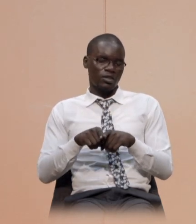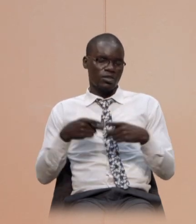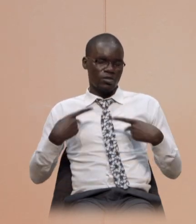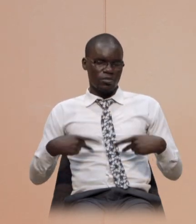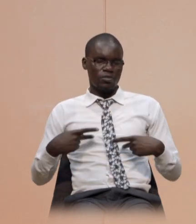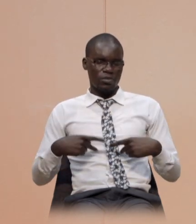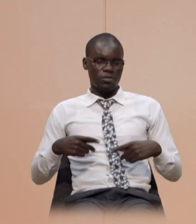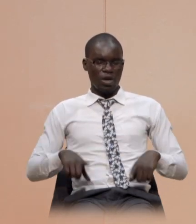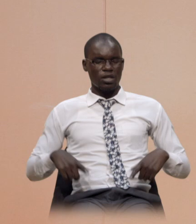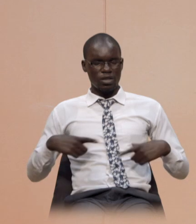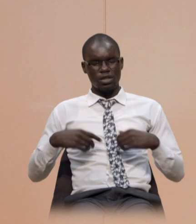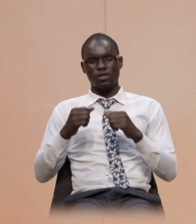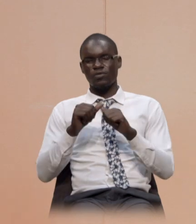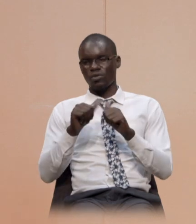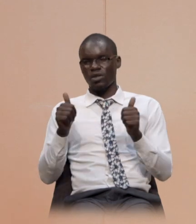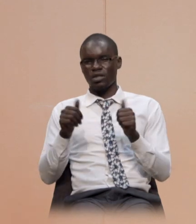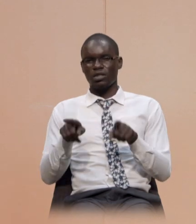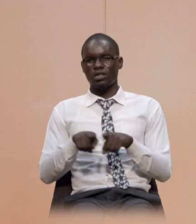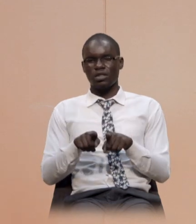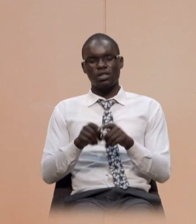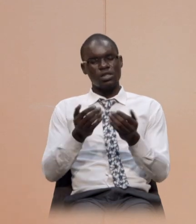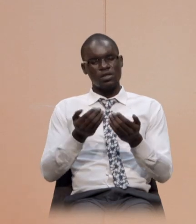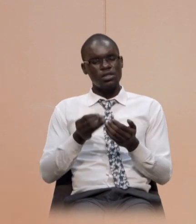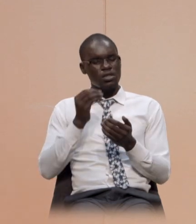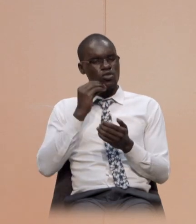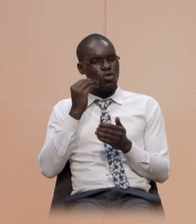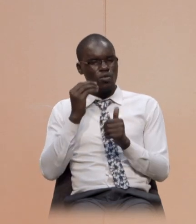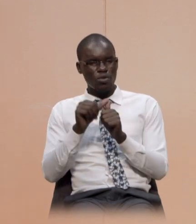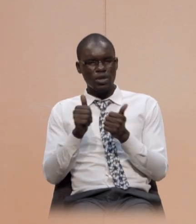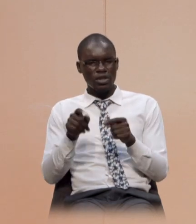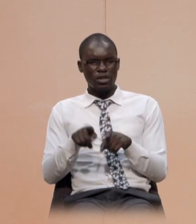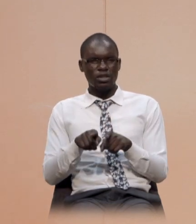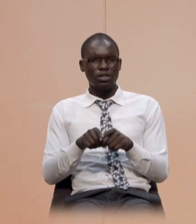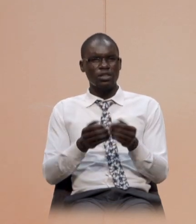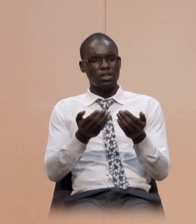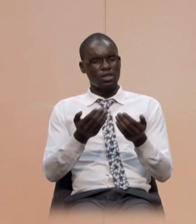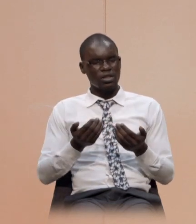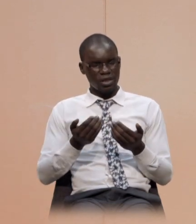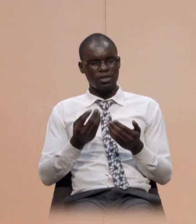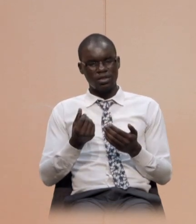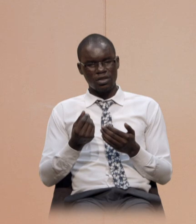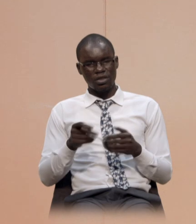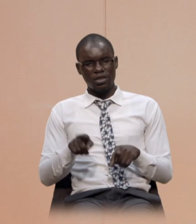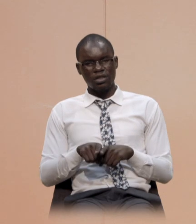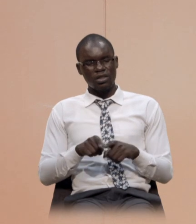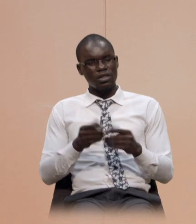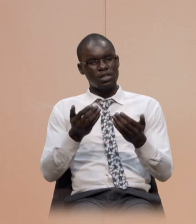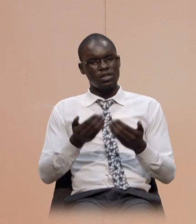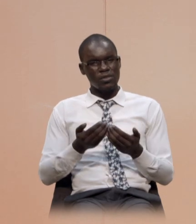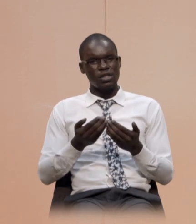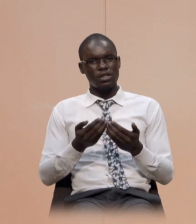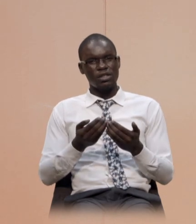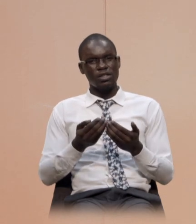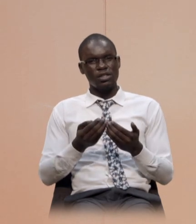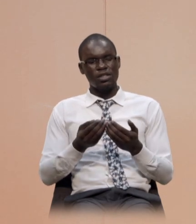vizuri. Ndio wanahitaji nyumba nzuri, wanahitaji pesa, wanahitaji mashauri, wanahitaji vitu